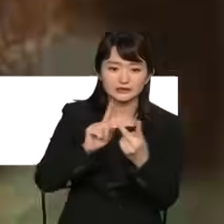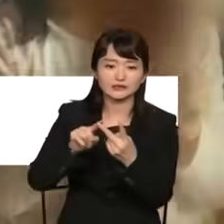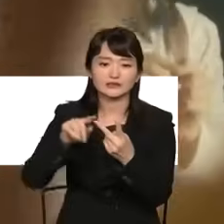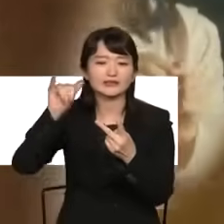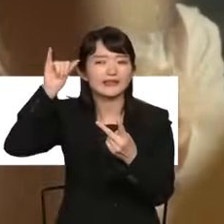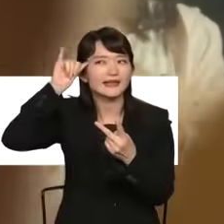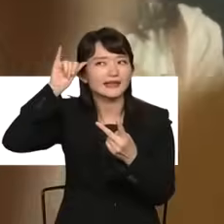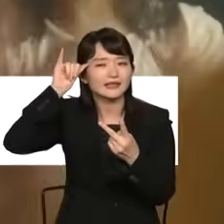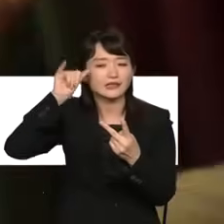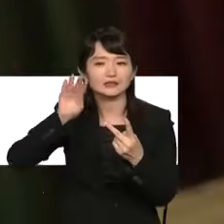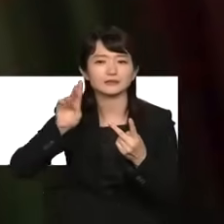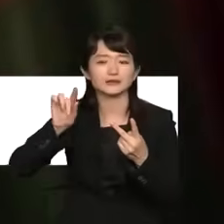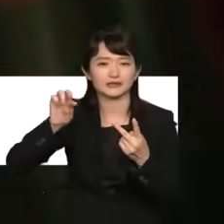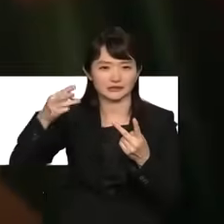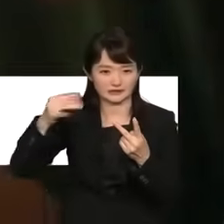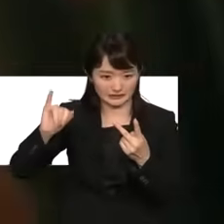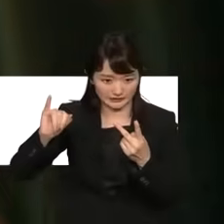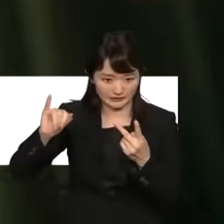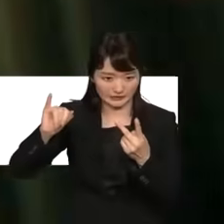就是我在电影里面我有两个角色，一个是现实中的百里，还有一个是 AI 百里 Wonderland